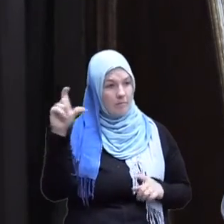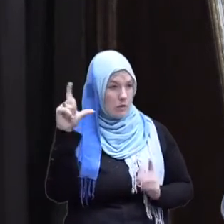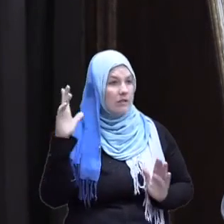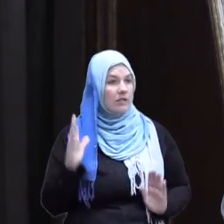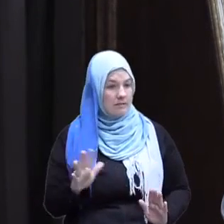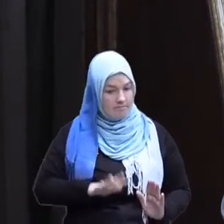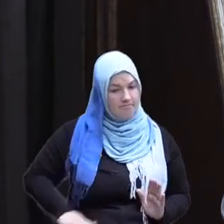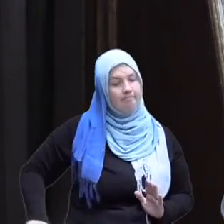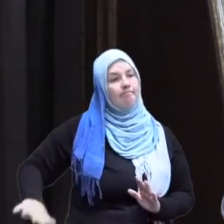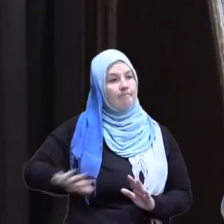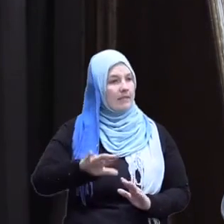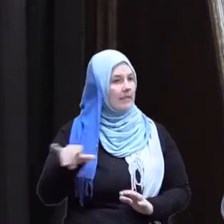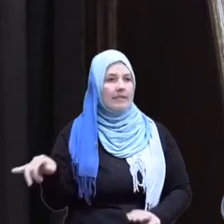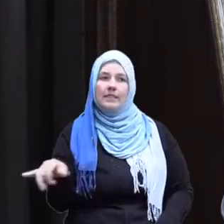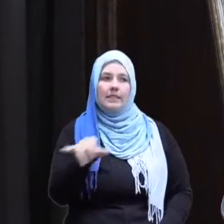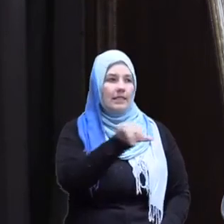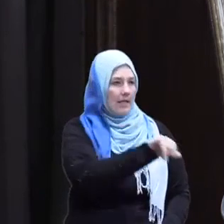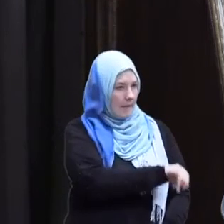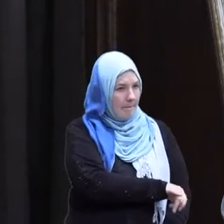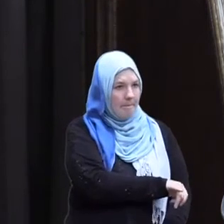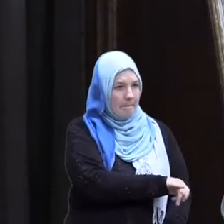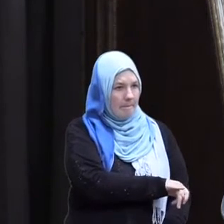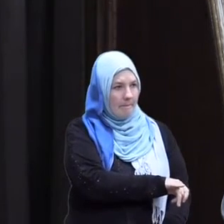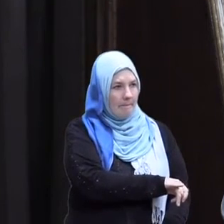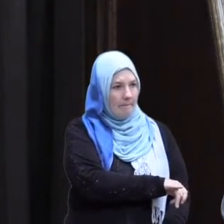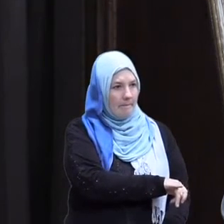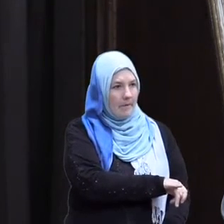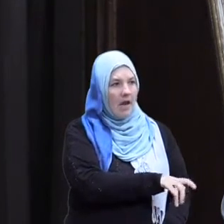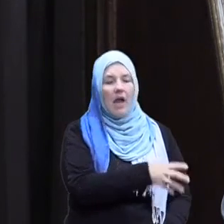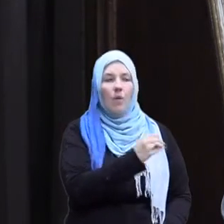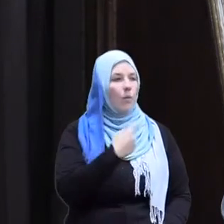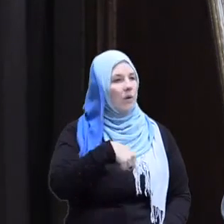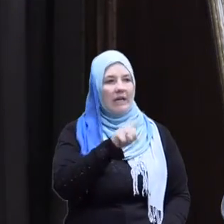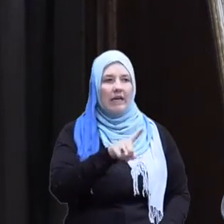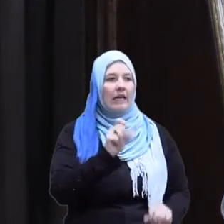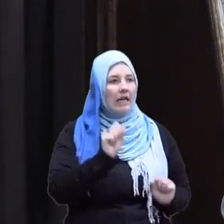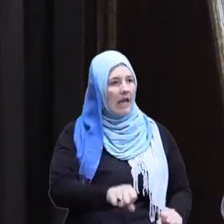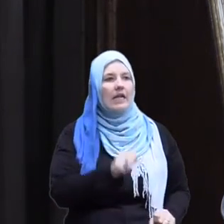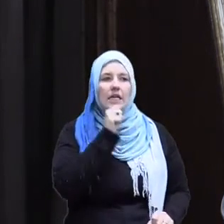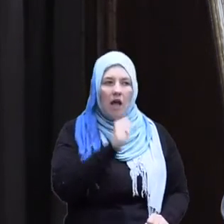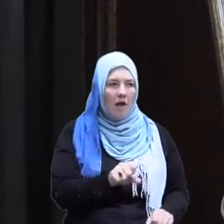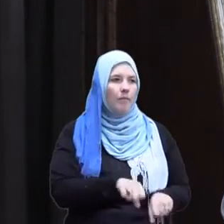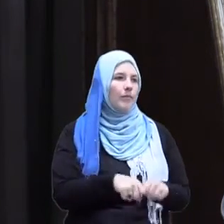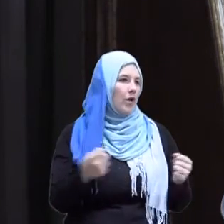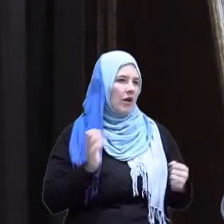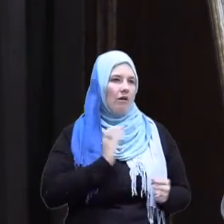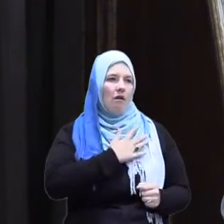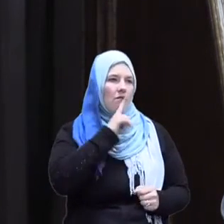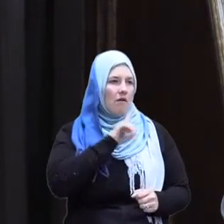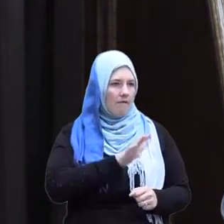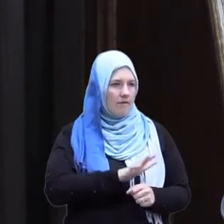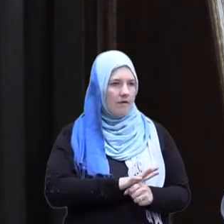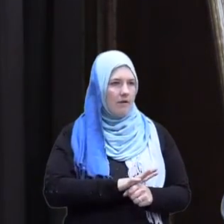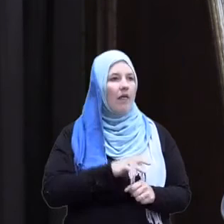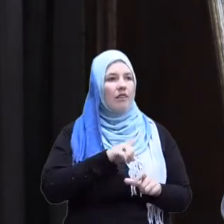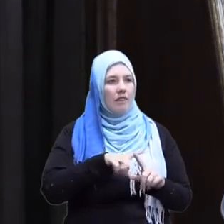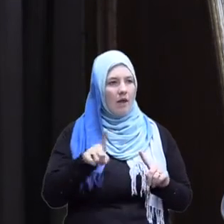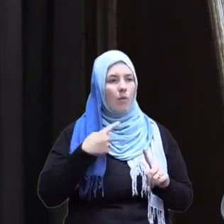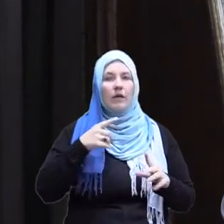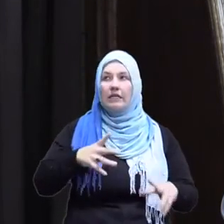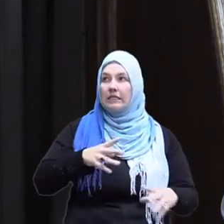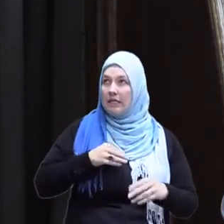أَلَّا تَعْبُدُوا إِلَّا إِيَّاهِ أَنْ اعْبُدُوا اللَّهَ وَلَا تُشْرِكُوا بِهِ